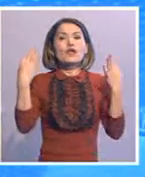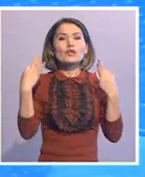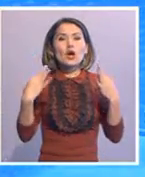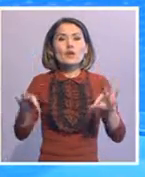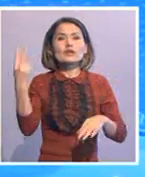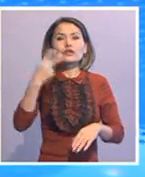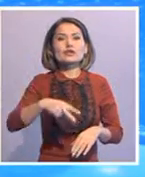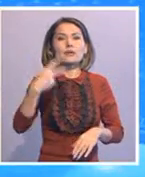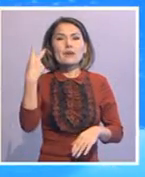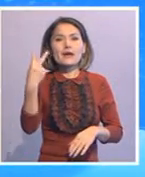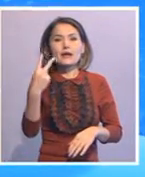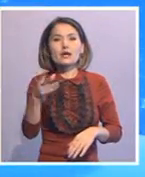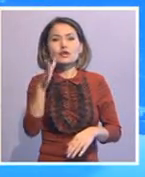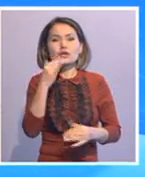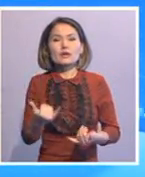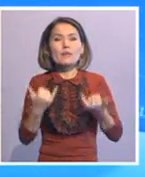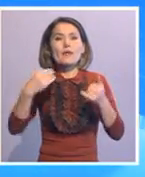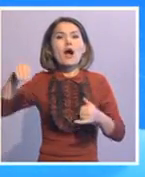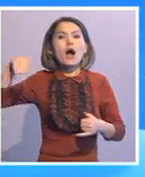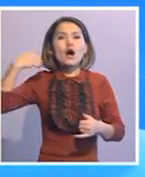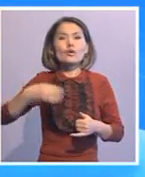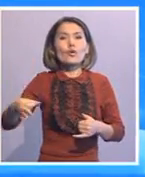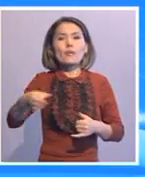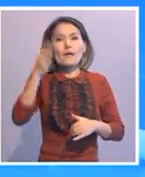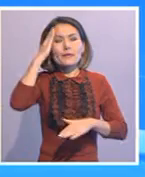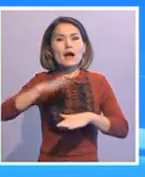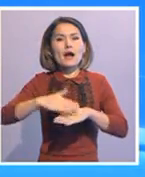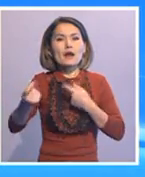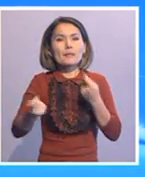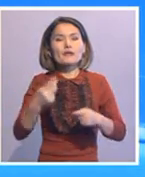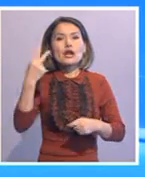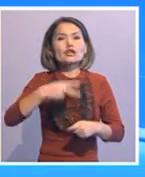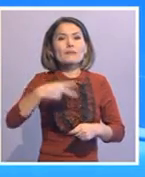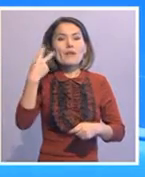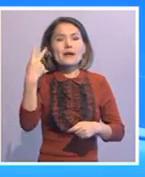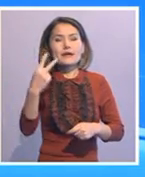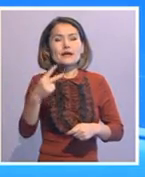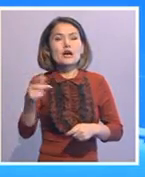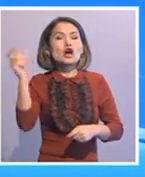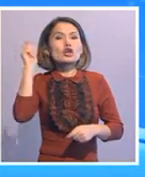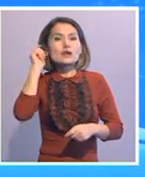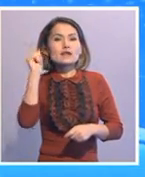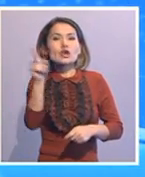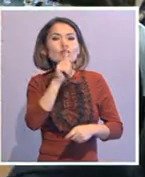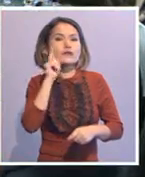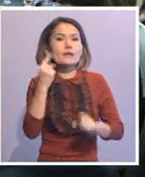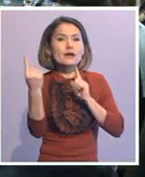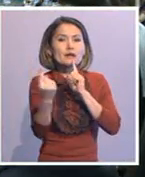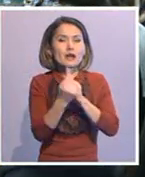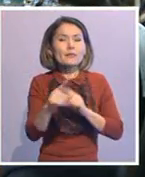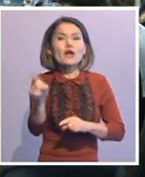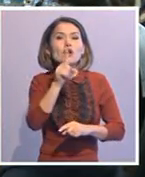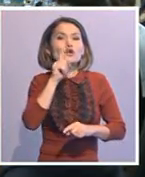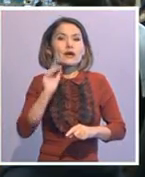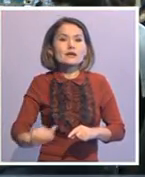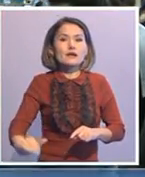Тәуелсіздіктің 22 жылдығына орай Ақтөбе облысының әкімі 22 жастағы 22 өзге ұлт өкілімен кездесті. Егемен елімізбен бірге ержеткен